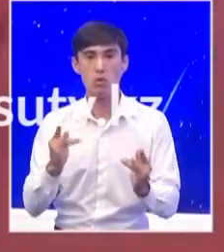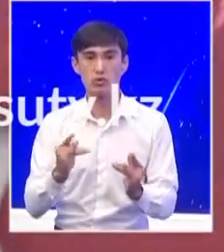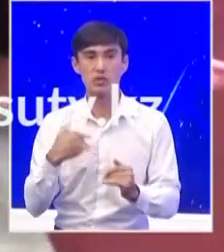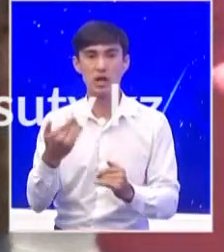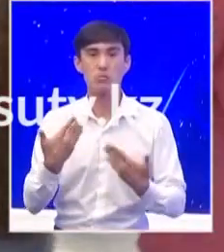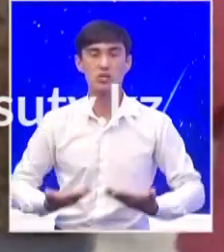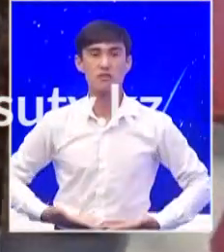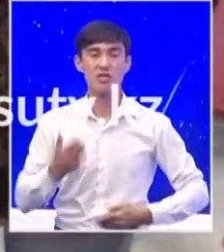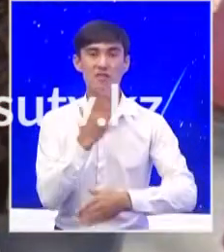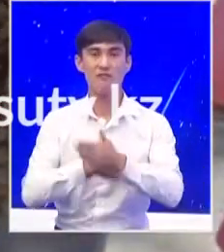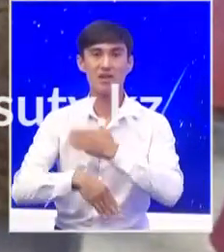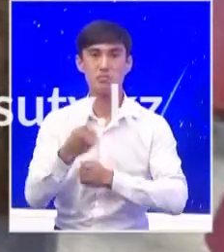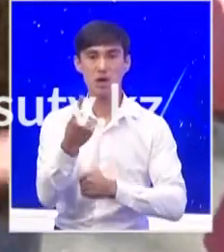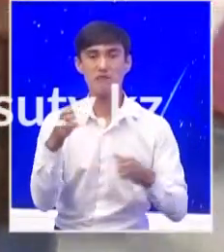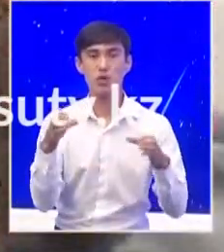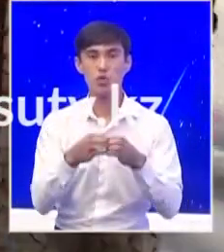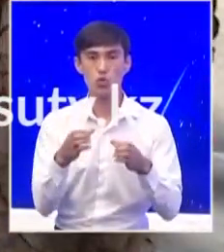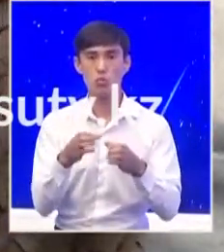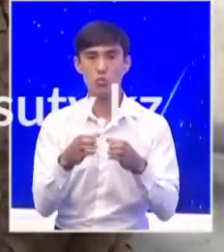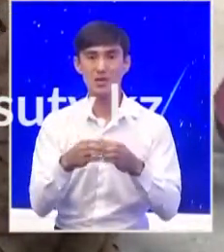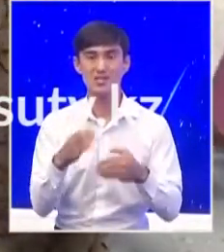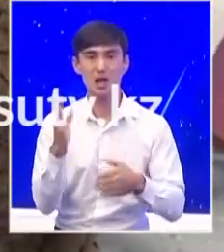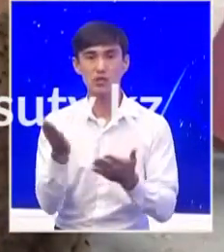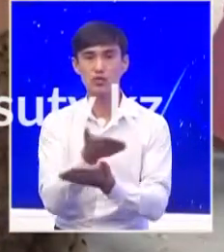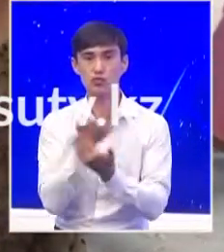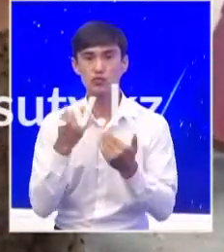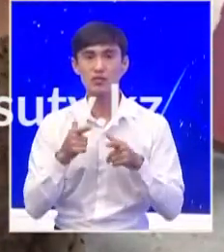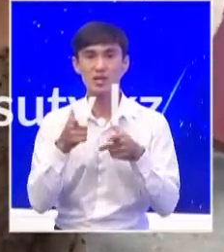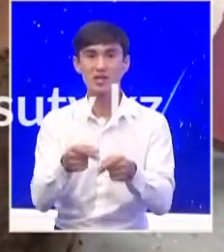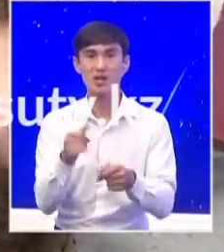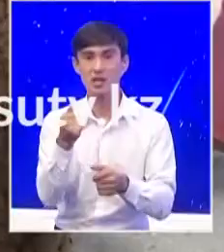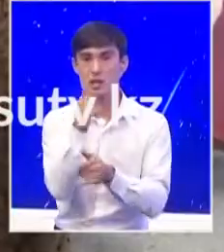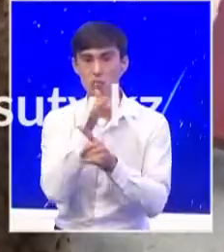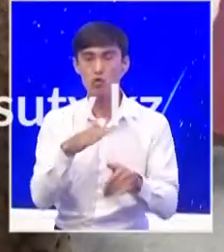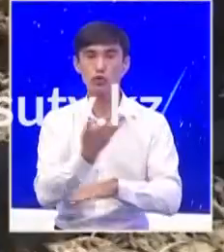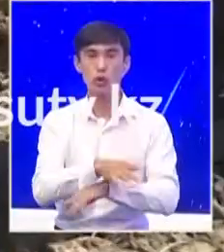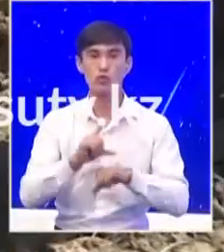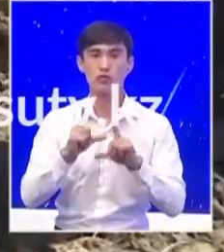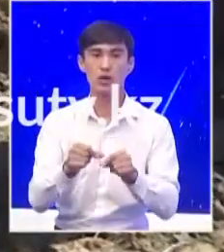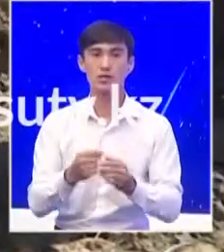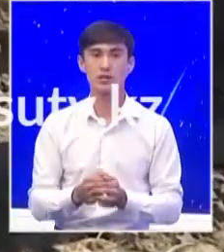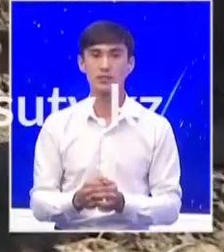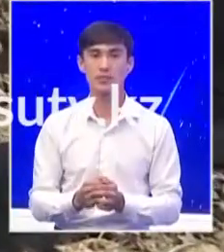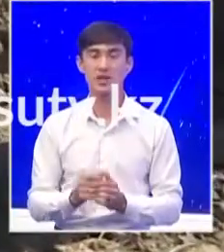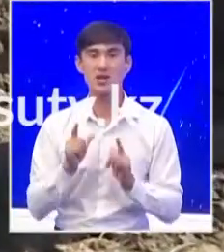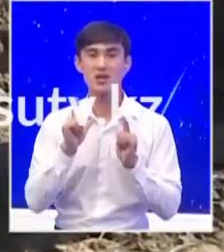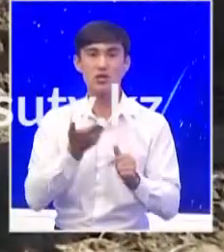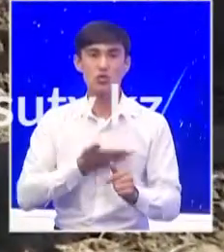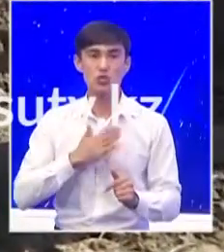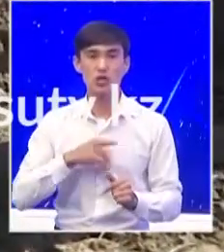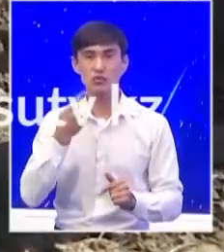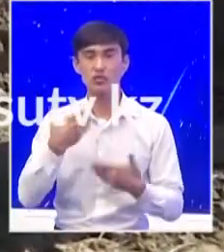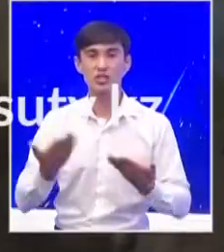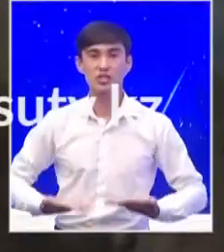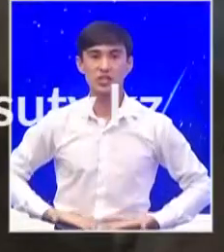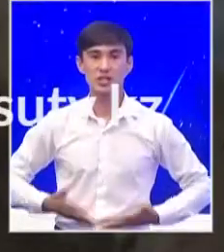Там живет инвалид первой группы. Из-за отсутствия заезда она не может выходить на улицу. Крик души озвучили жители